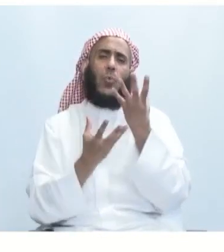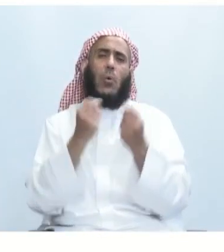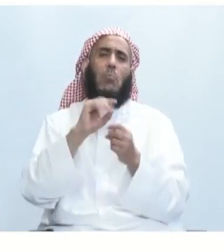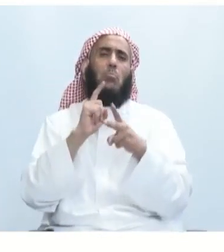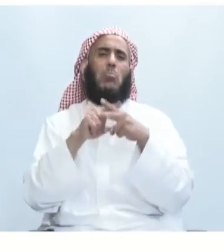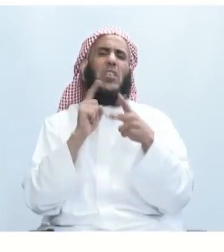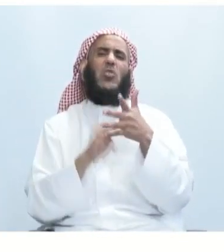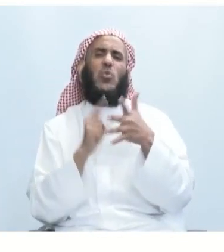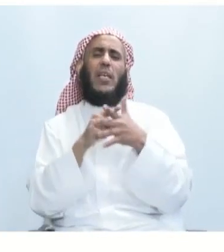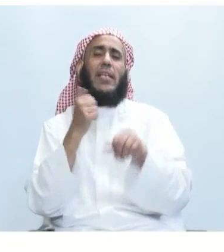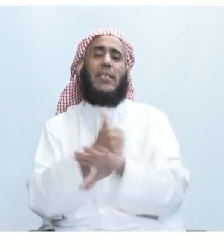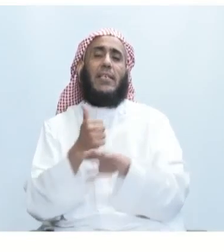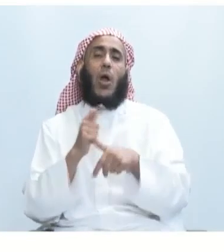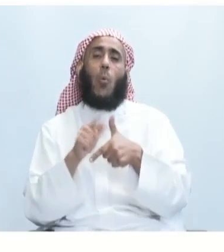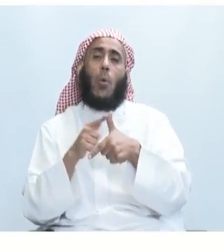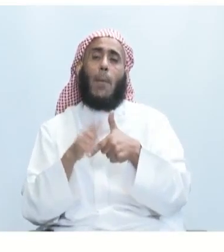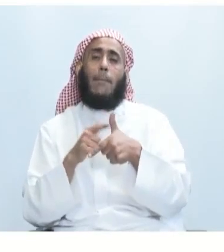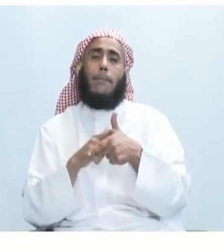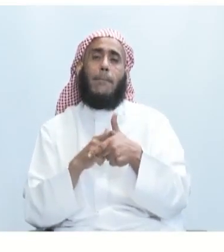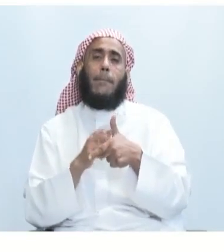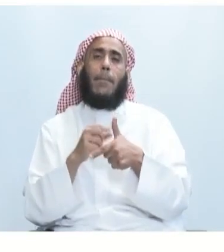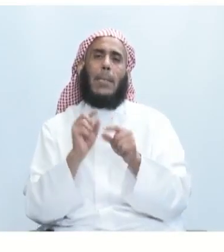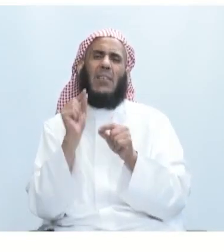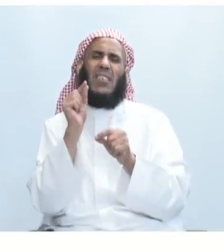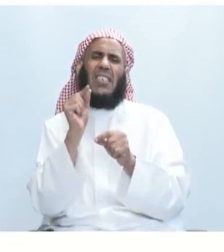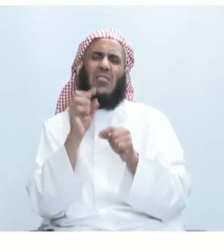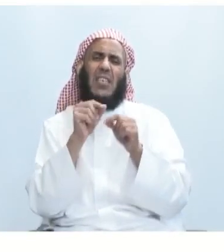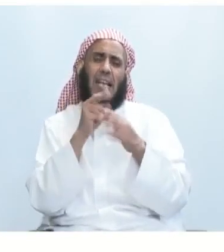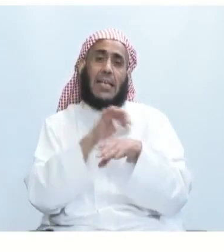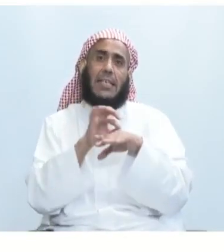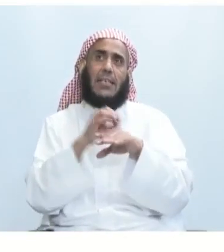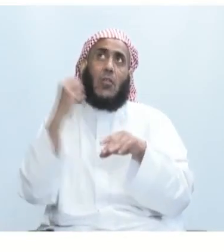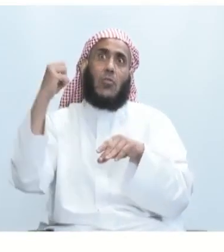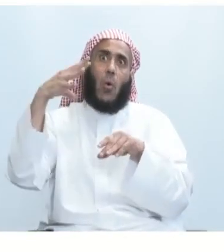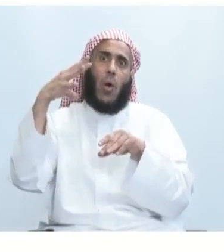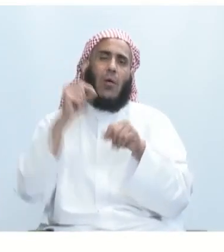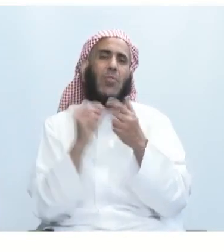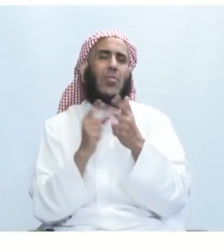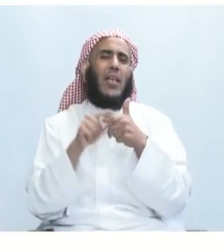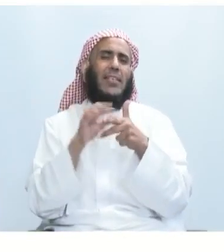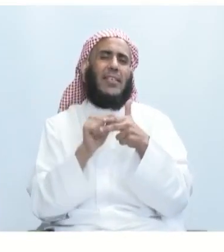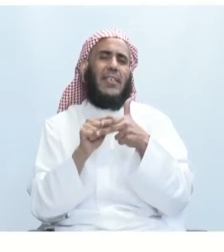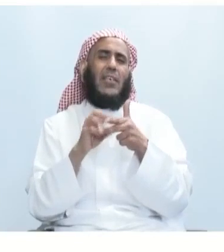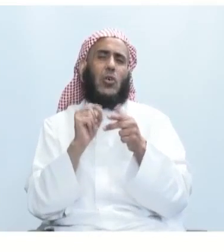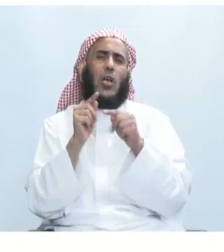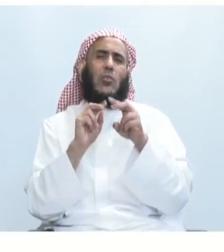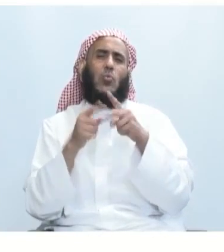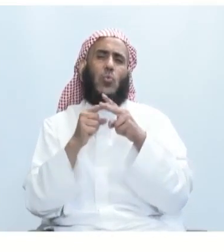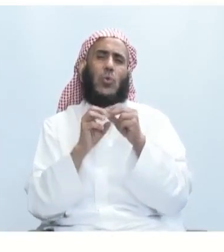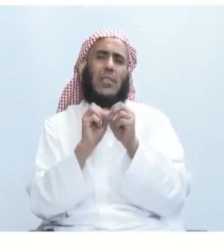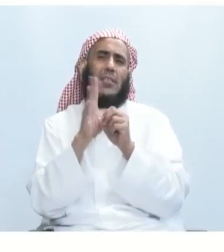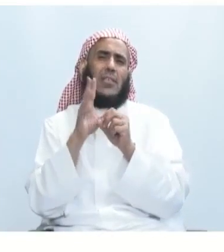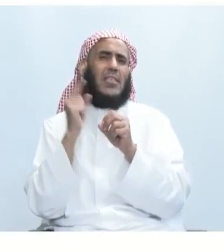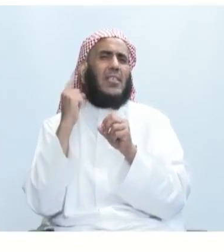جزئين اساسيين اولهما مجس حساس للضوء والجزء الثاني هو جهاز الكتروني يصدر